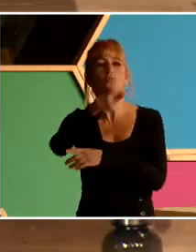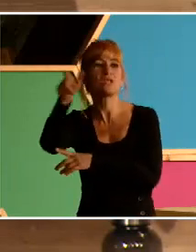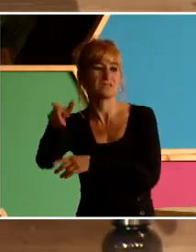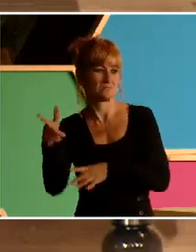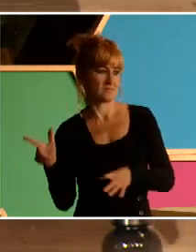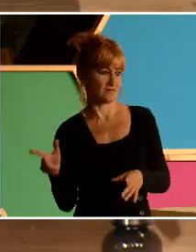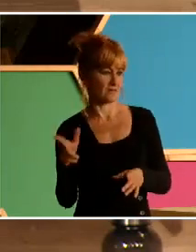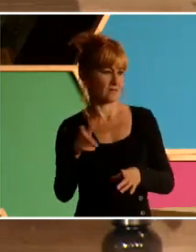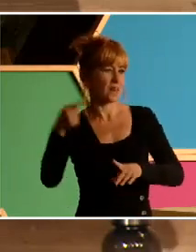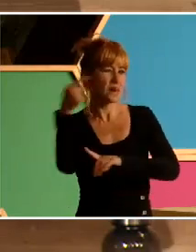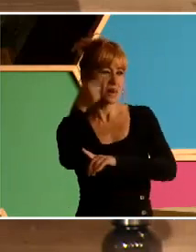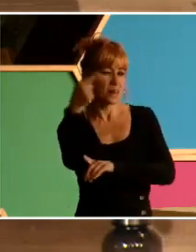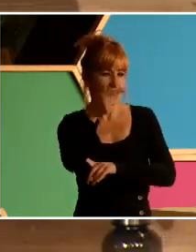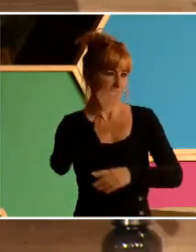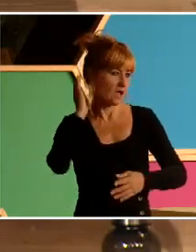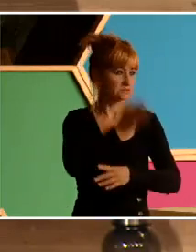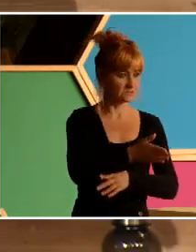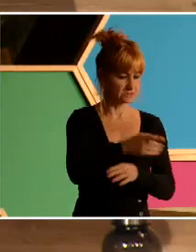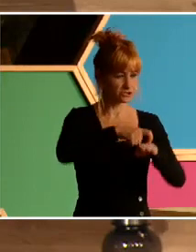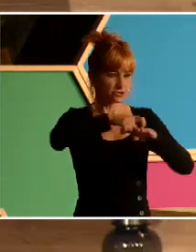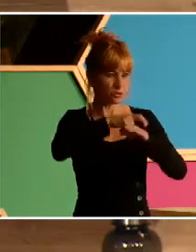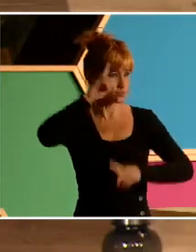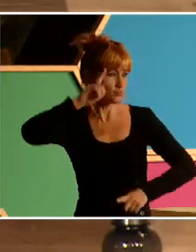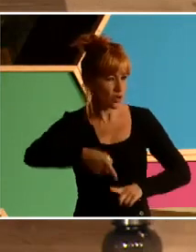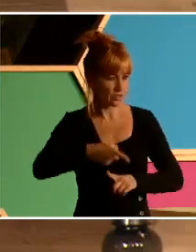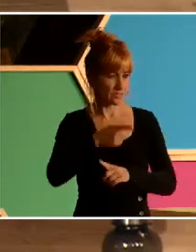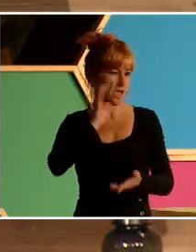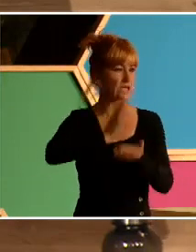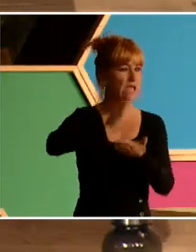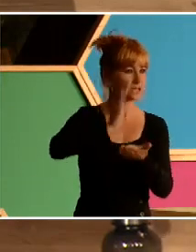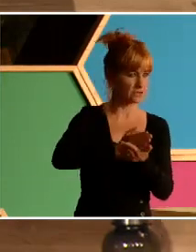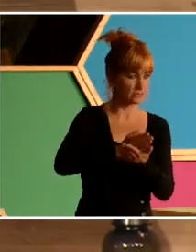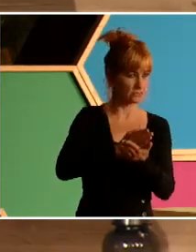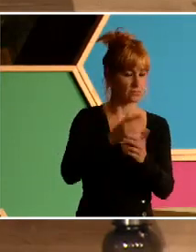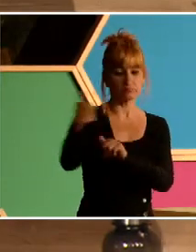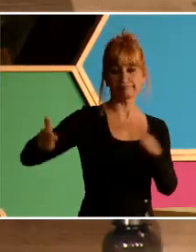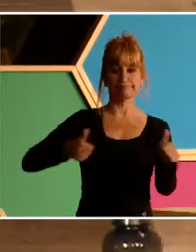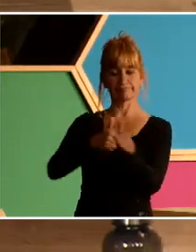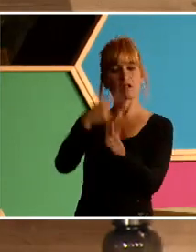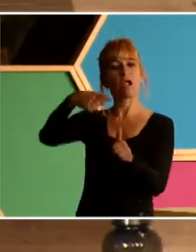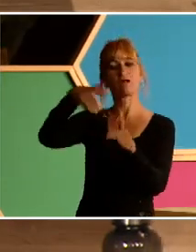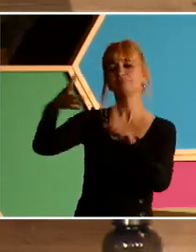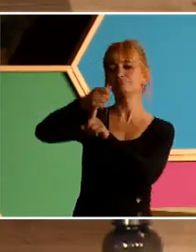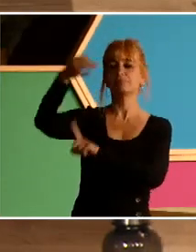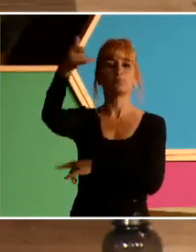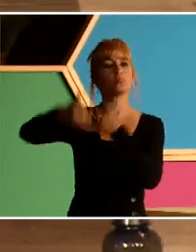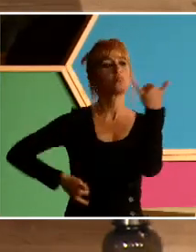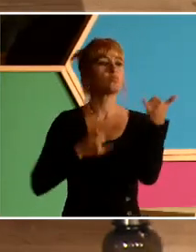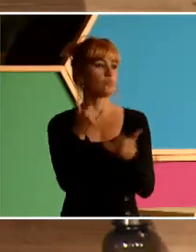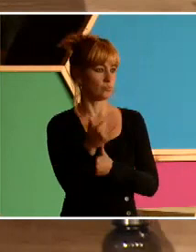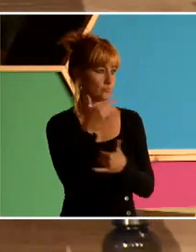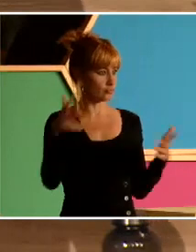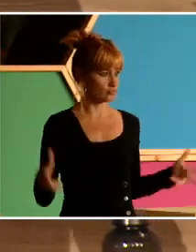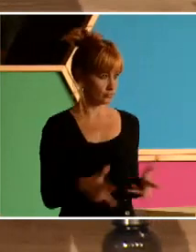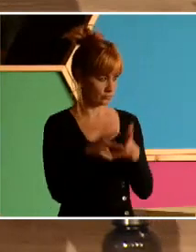solucions de caràcter policial i punitiu, quan darrere hi ha un problema social. Per tant, el problema de l'extrema dreta,